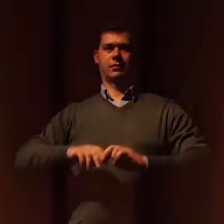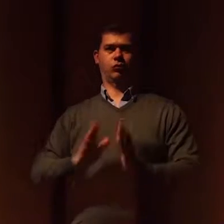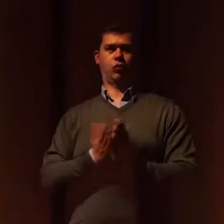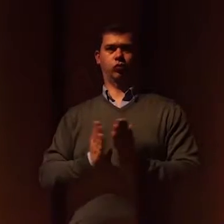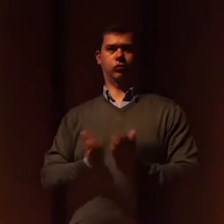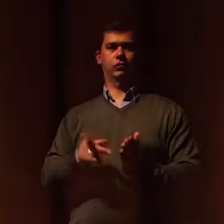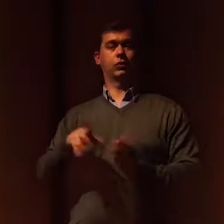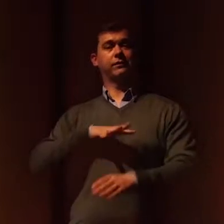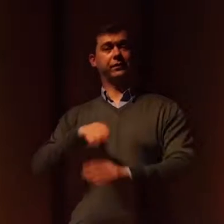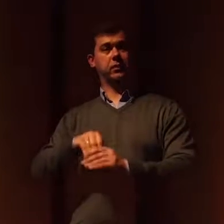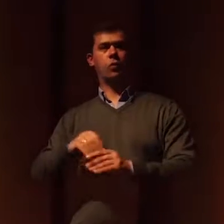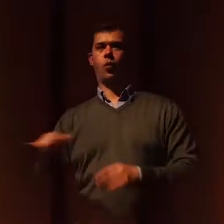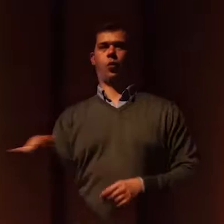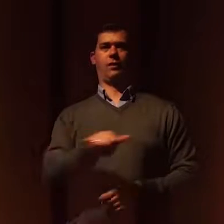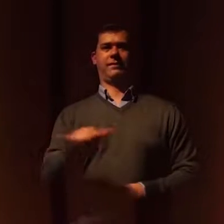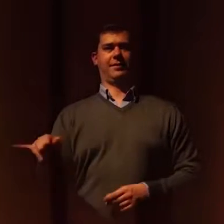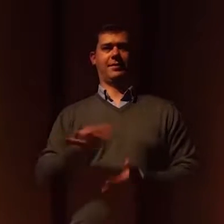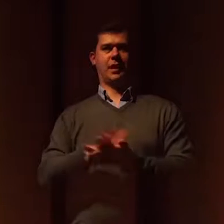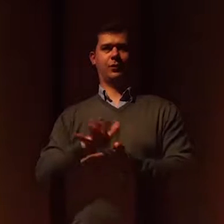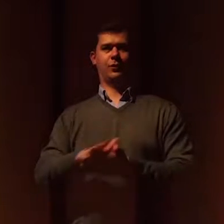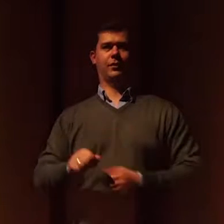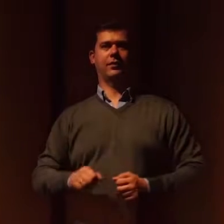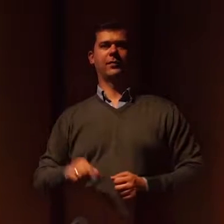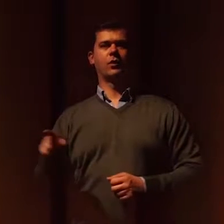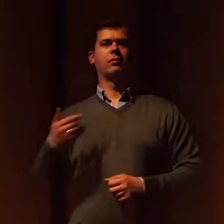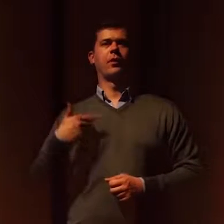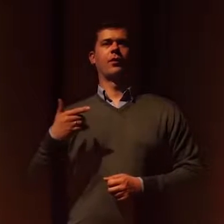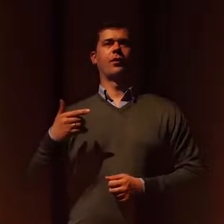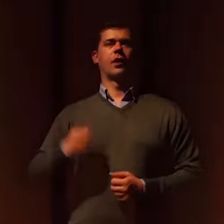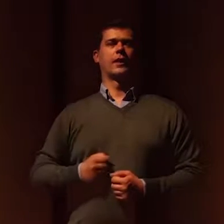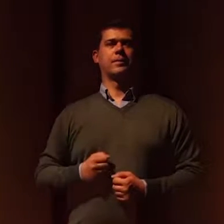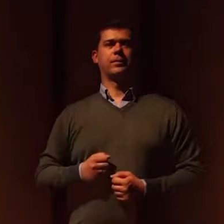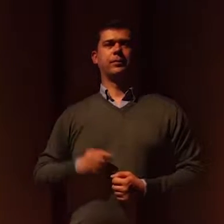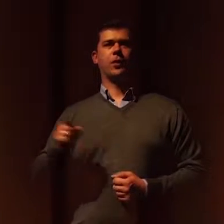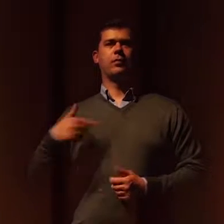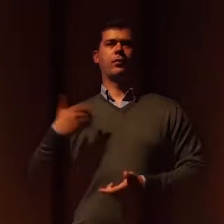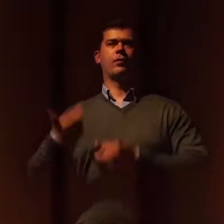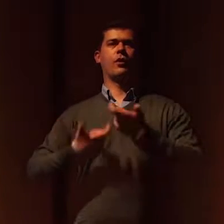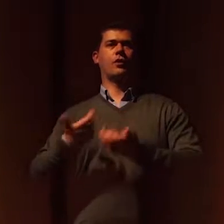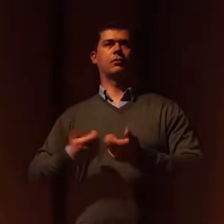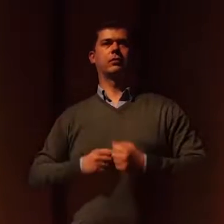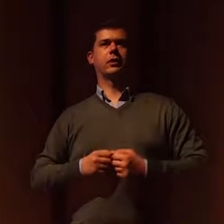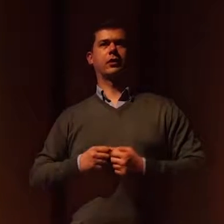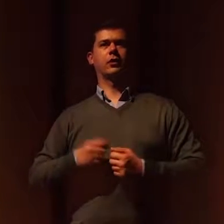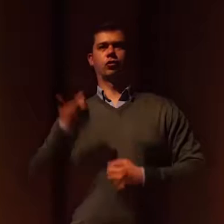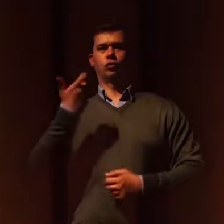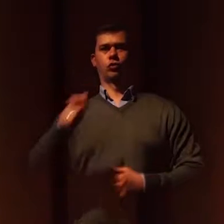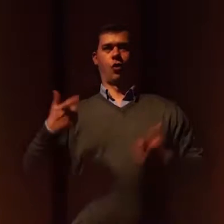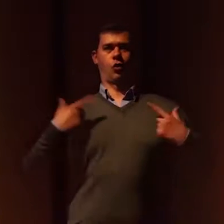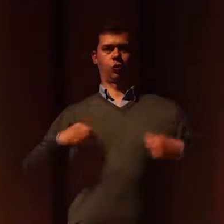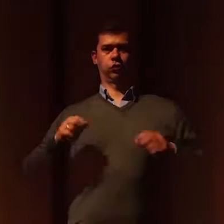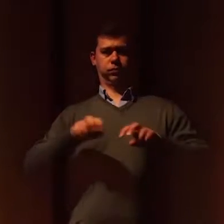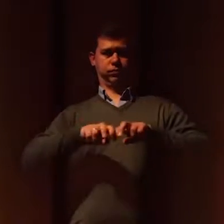kątem równego traktowania której dokonała taki dokonał tej analizy st osobowy